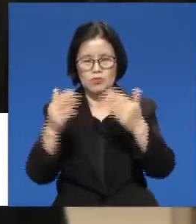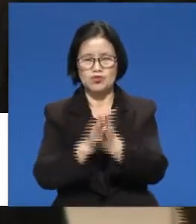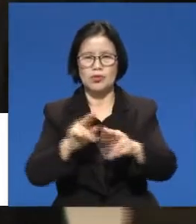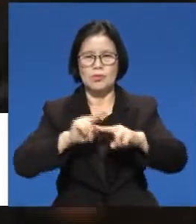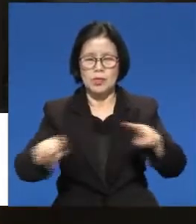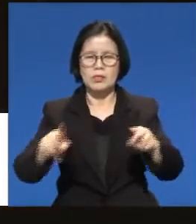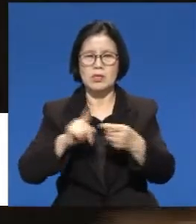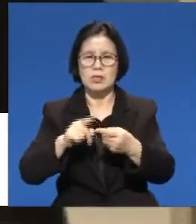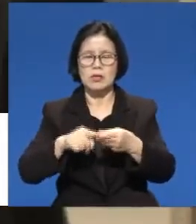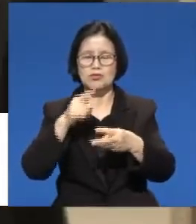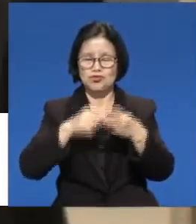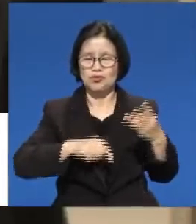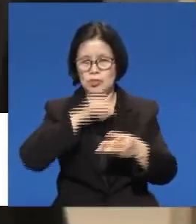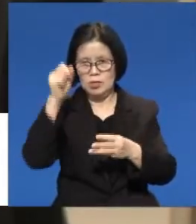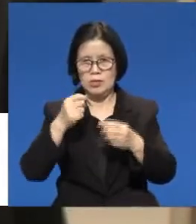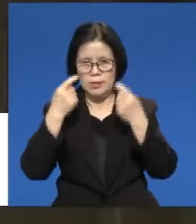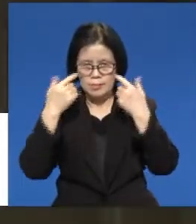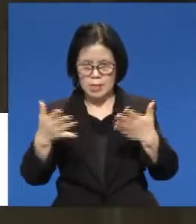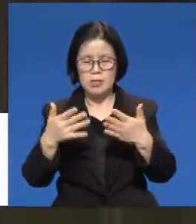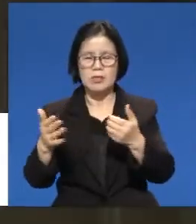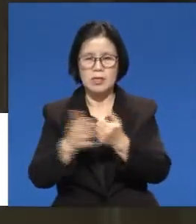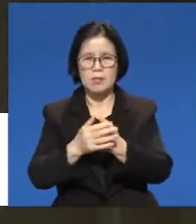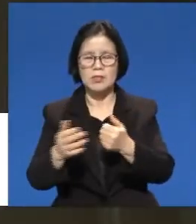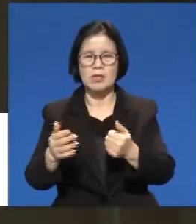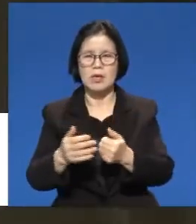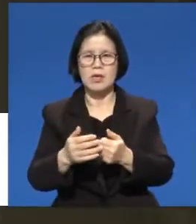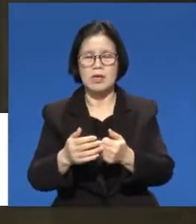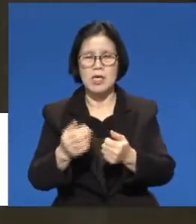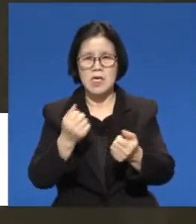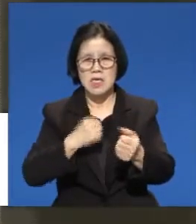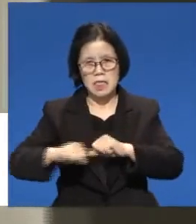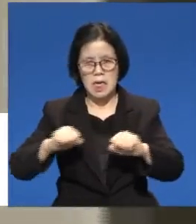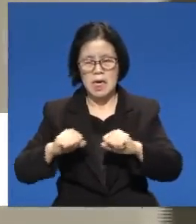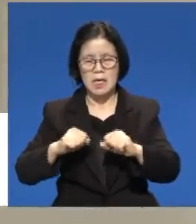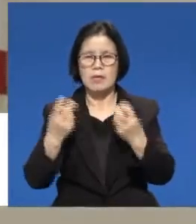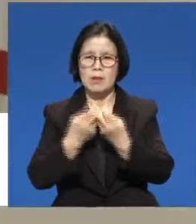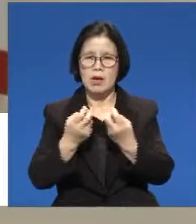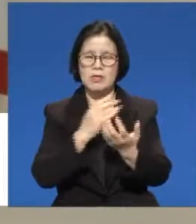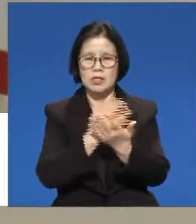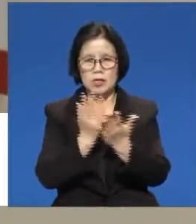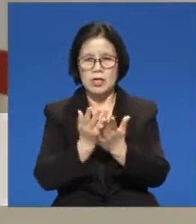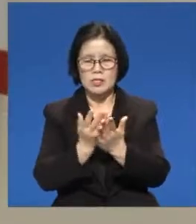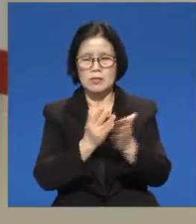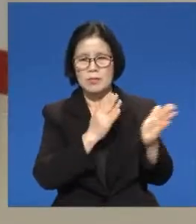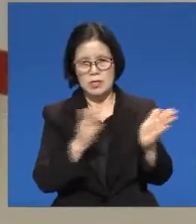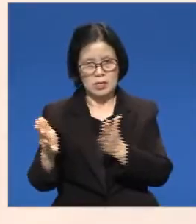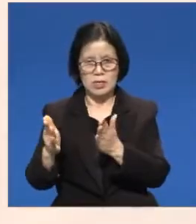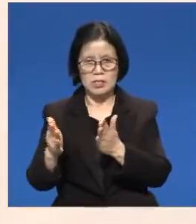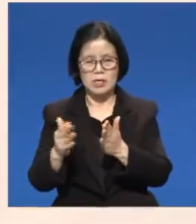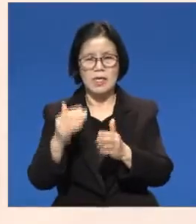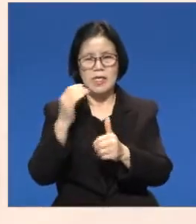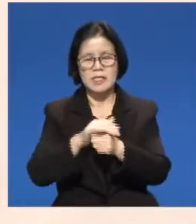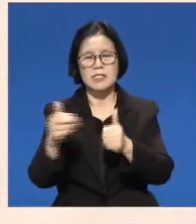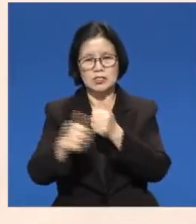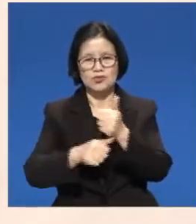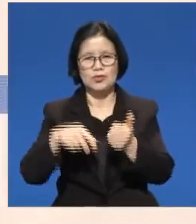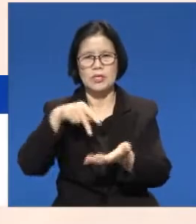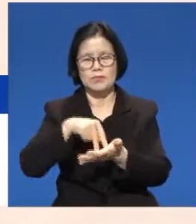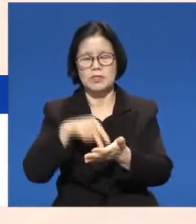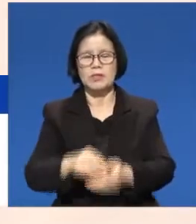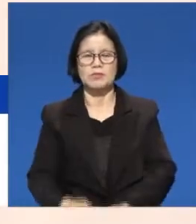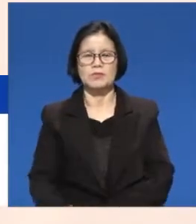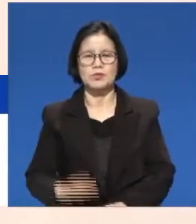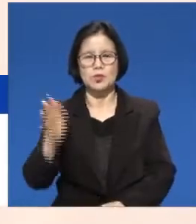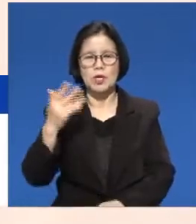당선인의 의지가 확고한 만큼 복수의 이행 방안을 마련하겠다는 게임 수위에 방침입니다 최저 4방향 이